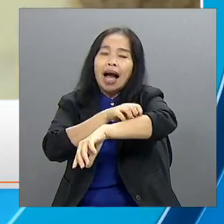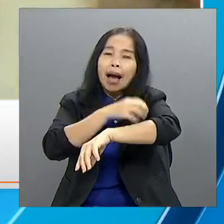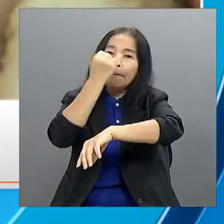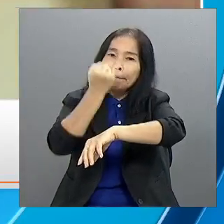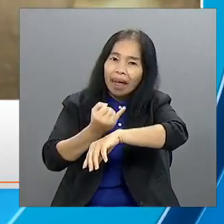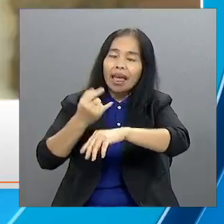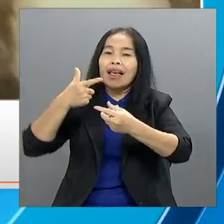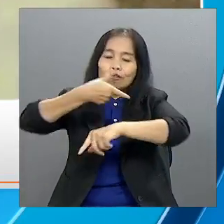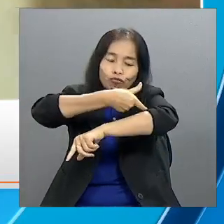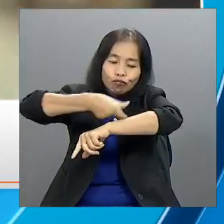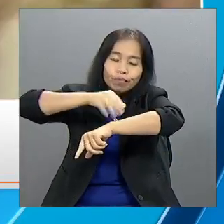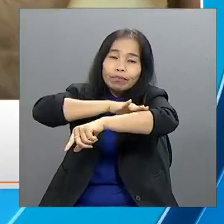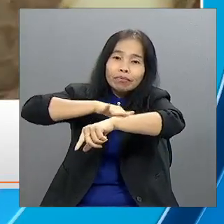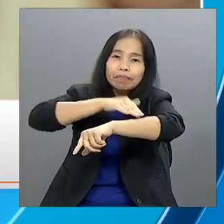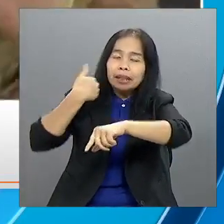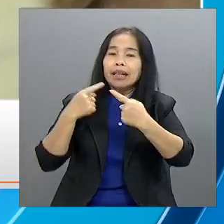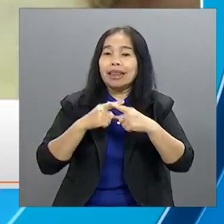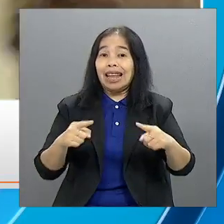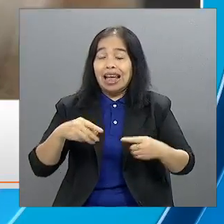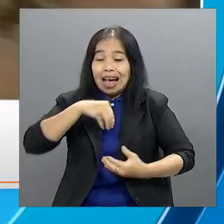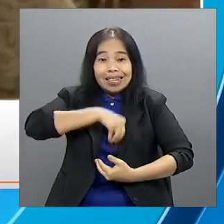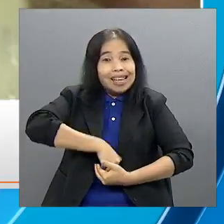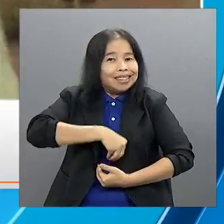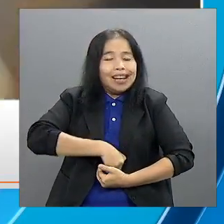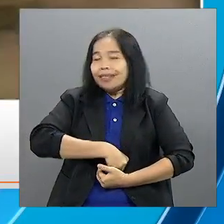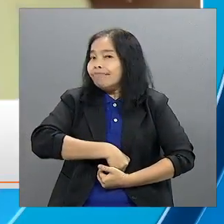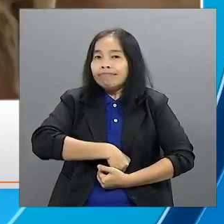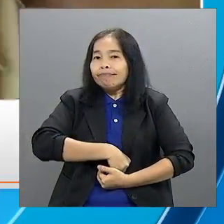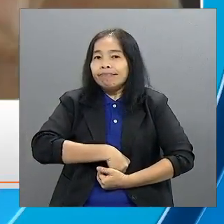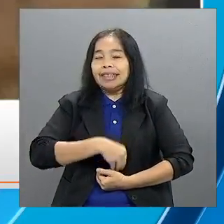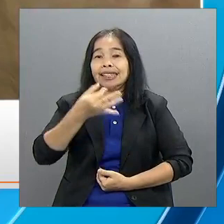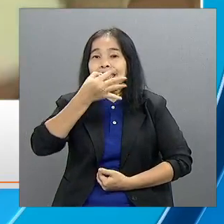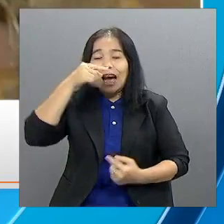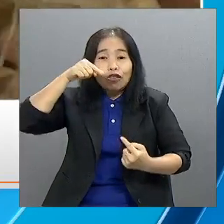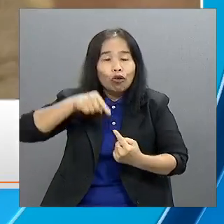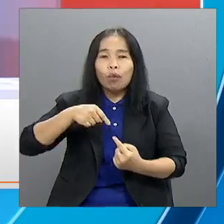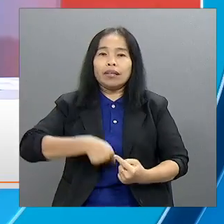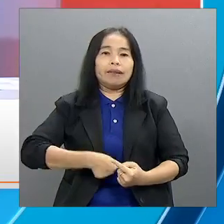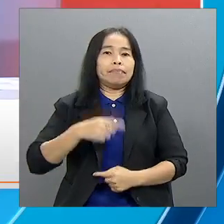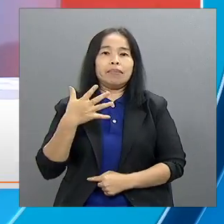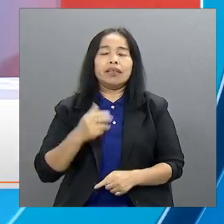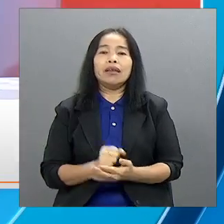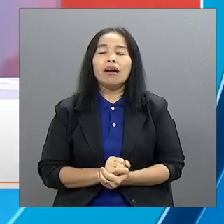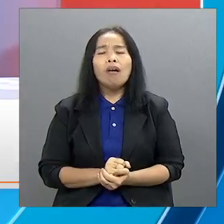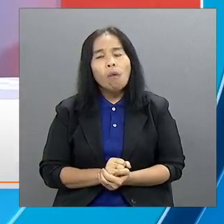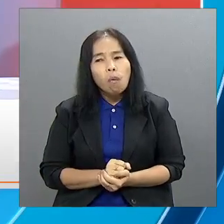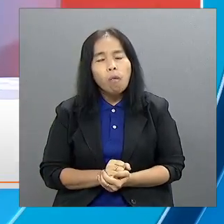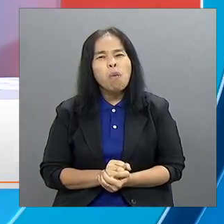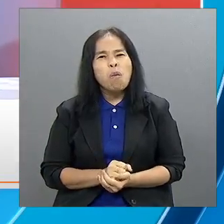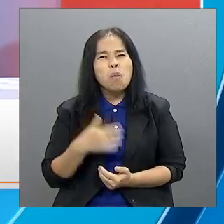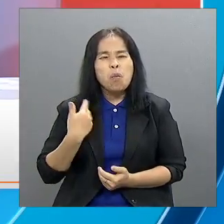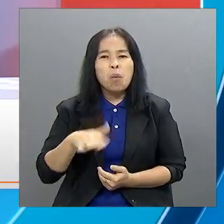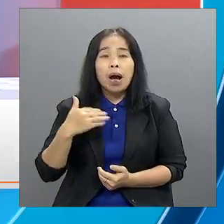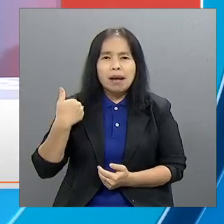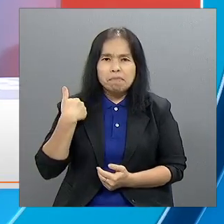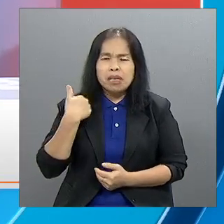ครับ ก็เลยจะเป็นลักษณะของรักษาตามอาการจะเป็นหลัก ครับครับ ครับคุณหมอพูดมาหลายชนิดมีชนิดไหนที่อยากจะเตือนเป็นพิเศษเลยไหมครับ